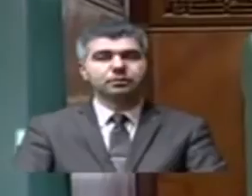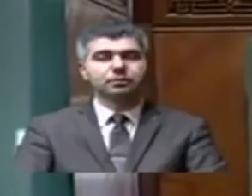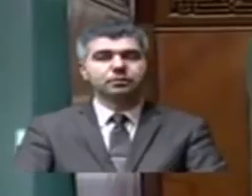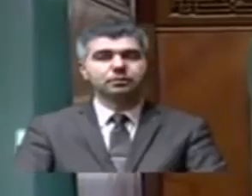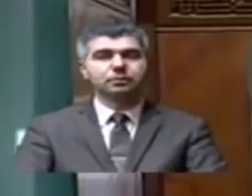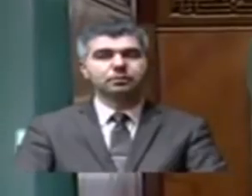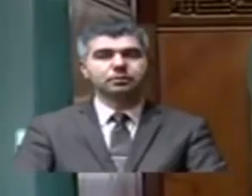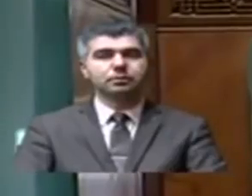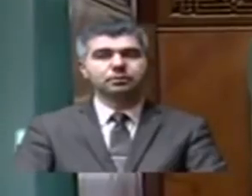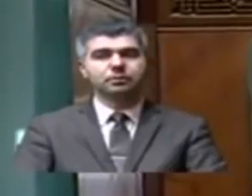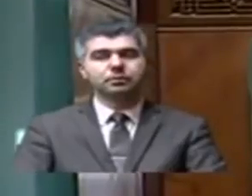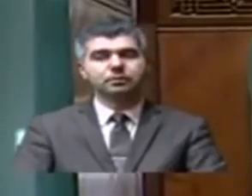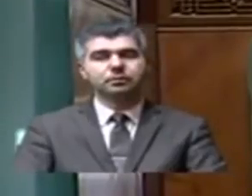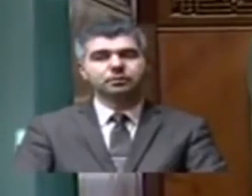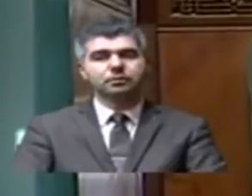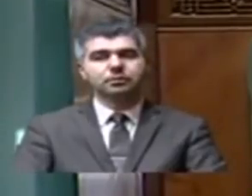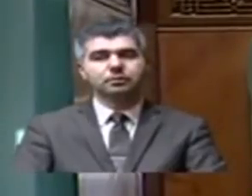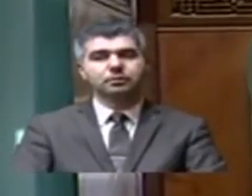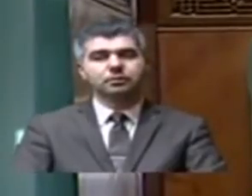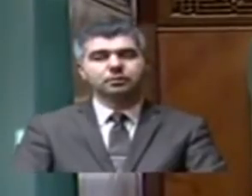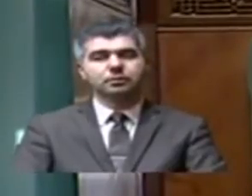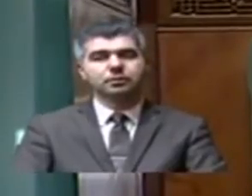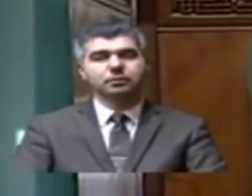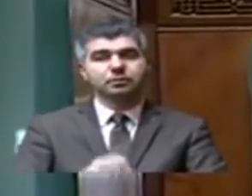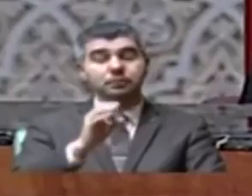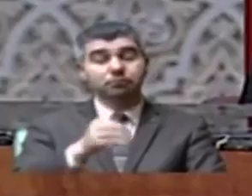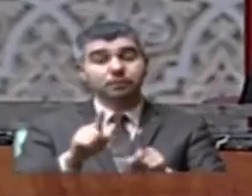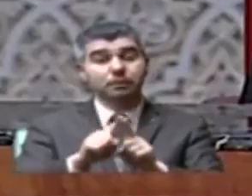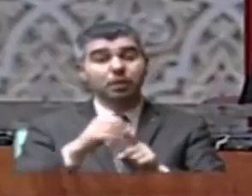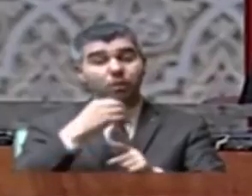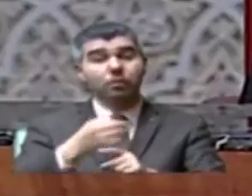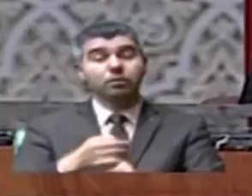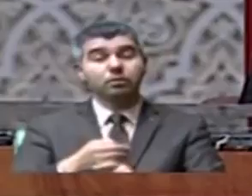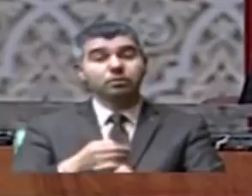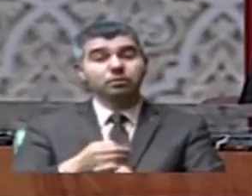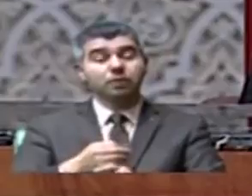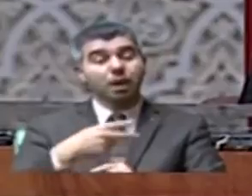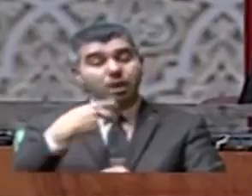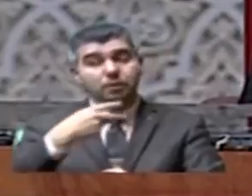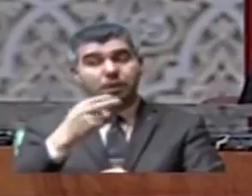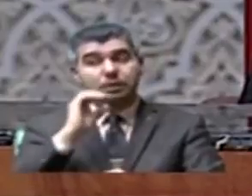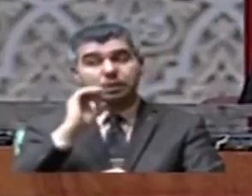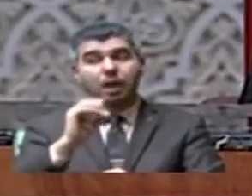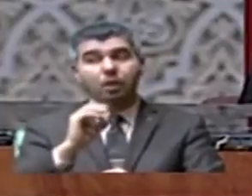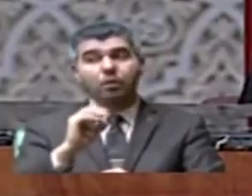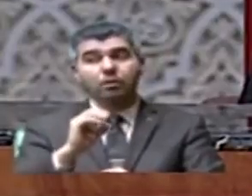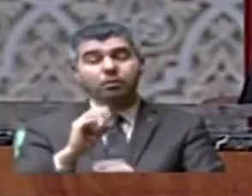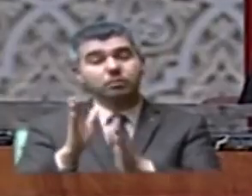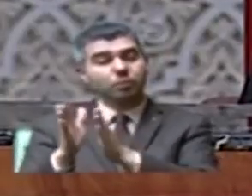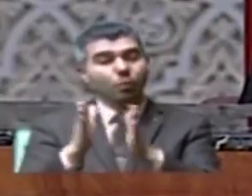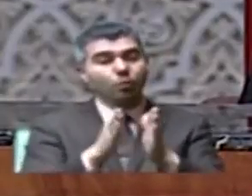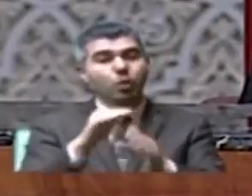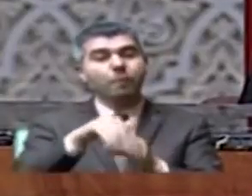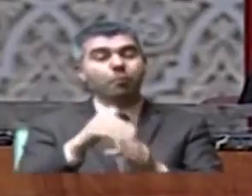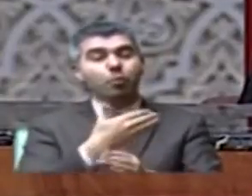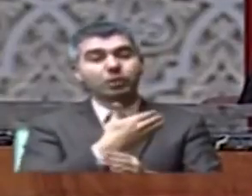طيب الإخوان الله يخليكم، الله يخليكم، الله يخليكم، الكلام ديالنا هنا كلام مسؤول. السادة